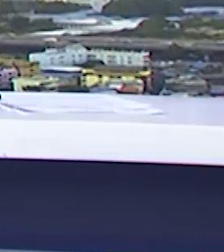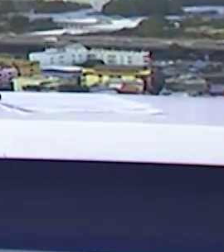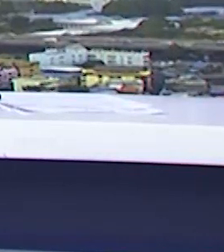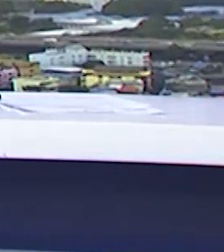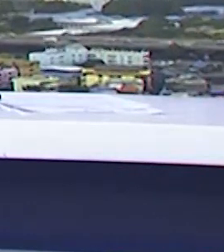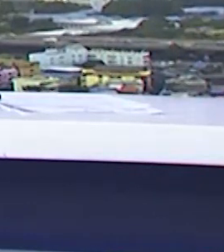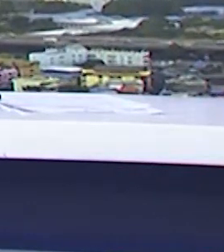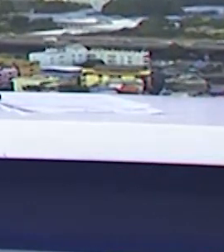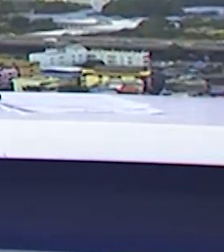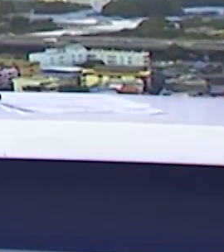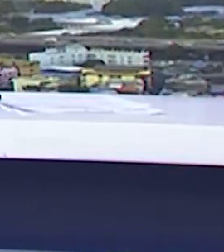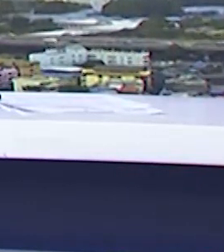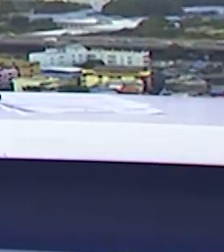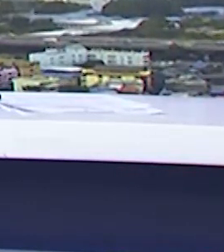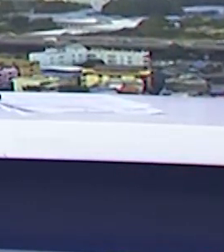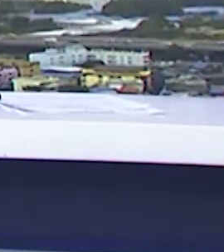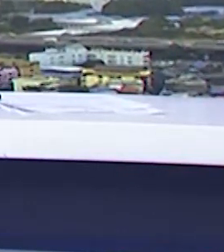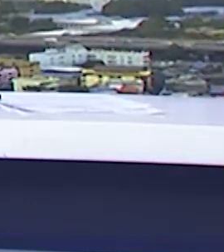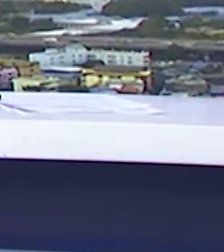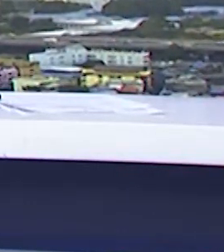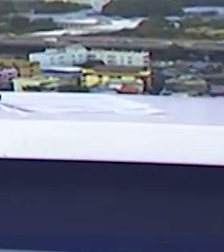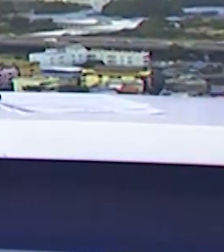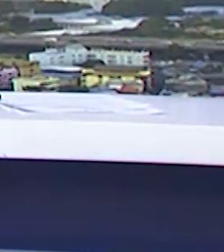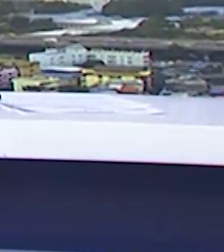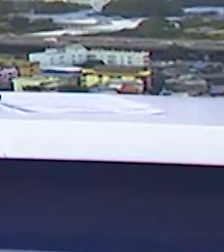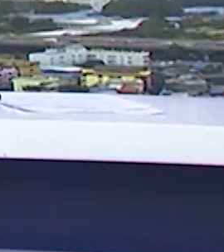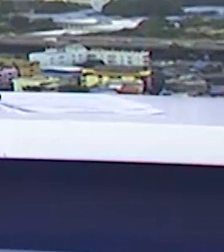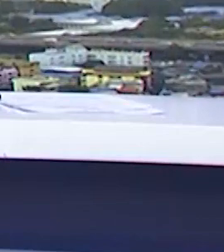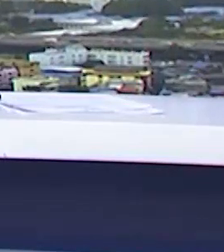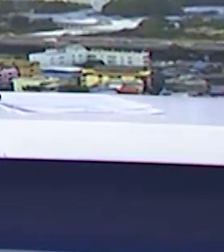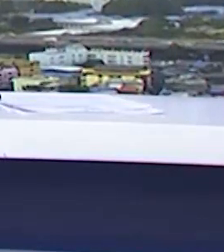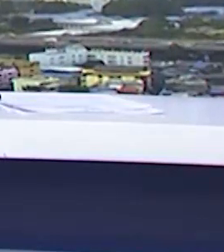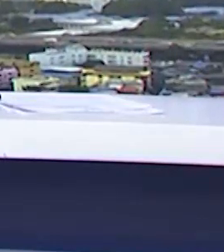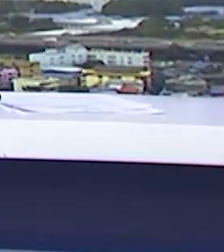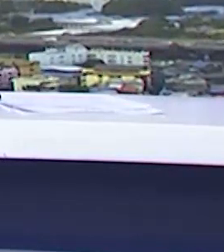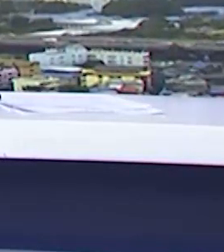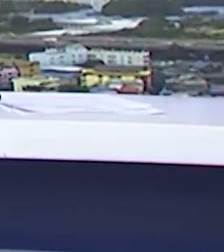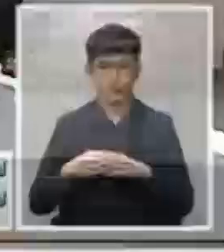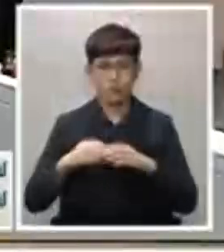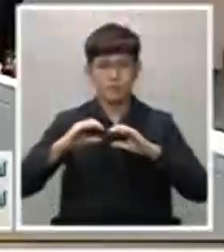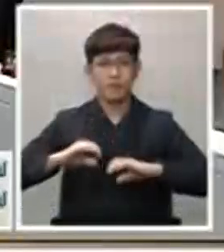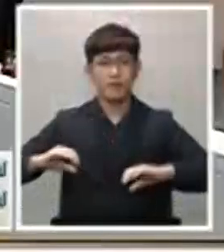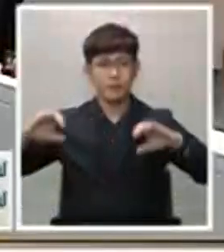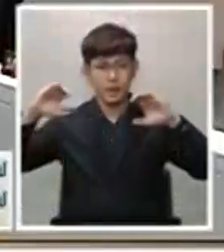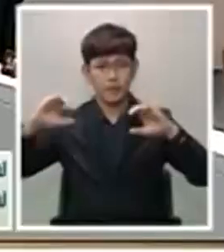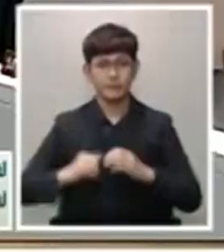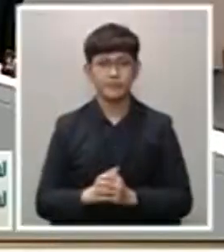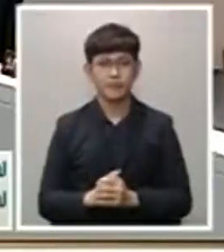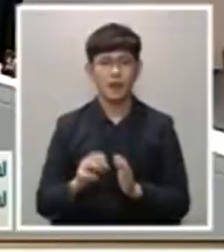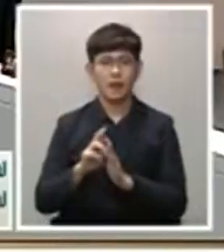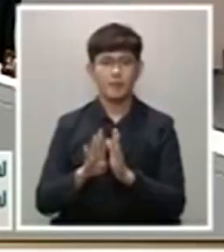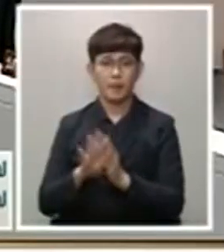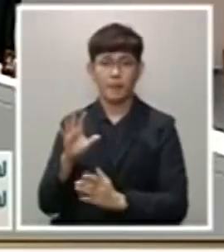งตั้งแต่เวลา15นาฬิกานะครับเห็นว่าวันนี ้13 นาฬิกาขออภัยครับแต่ว่าจะปิดอภิปรายในเวลา19นาฬิกาของวัน